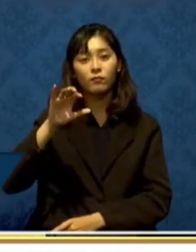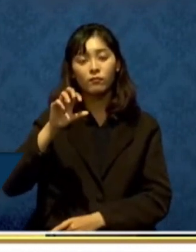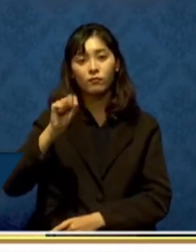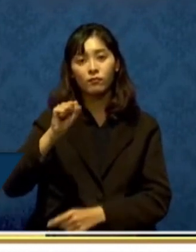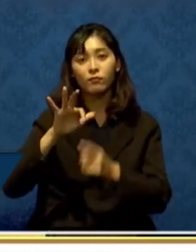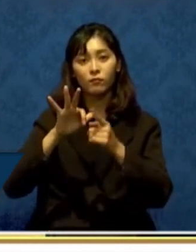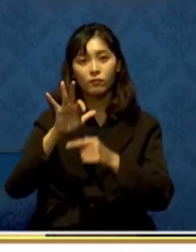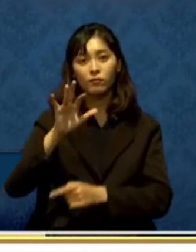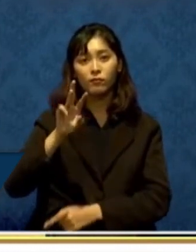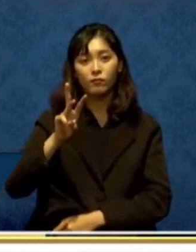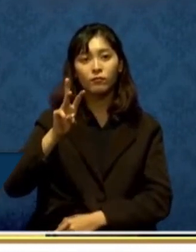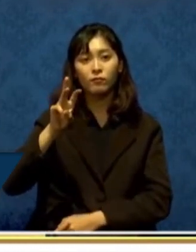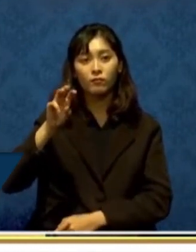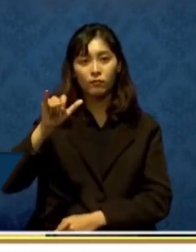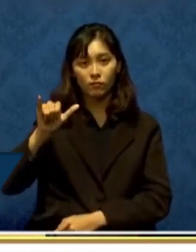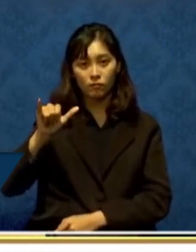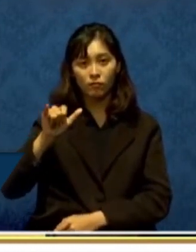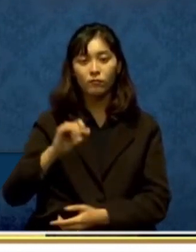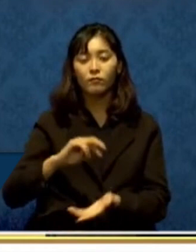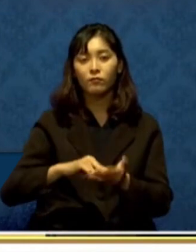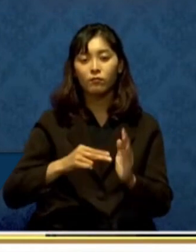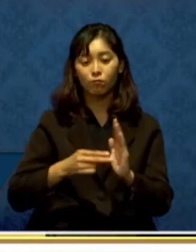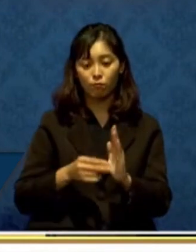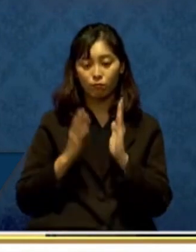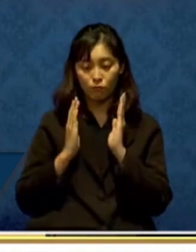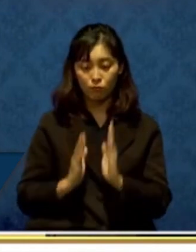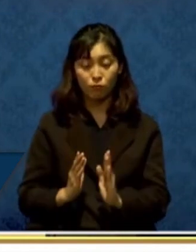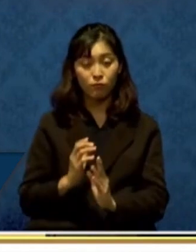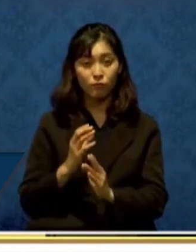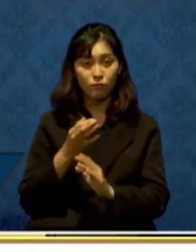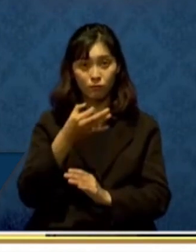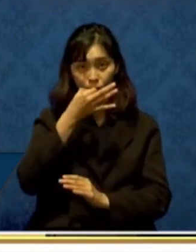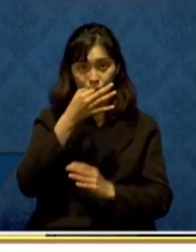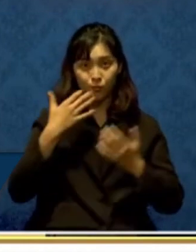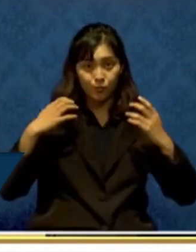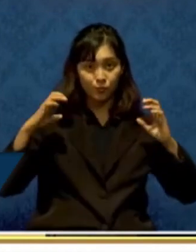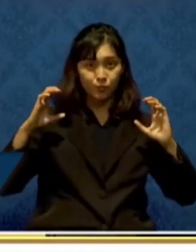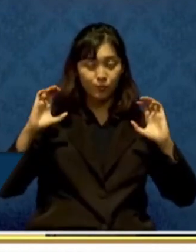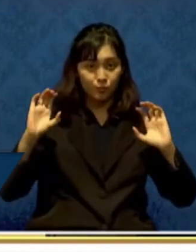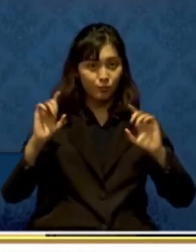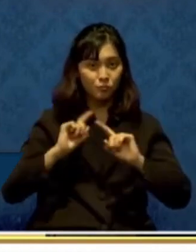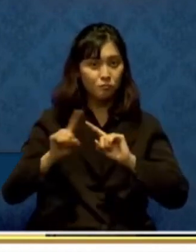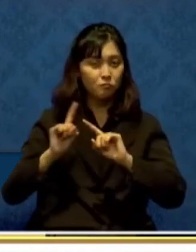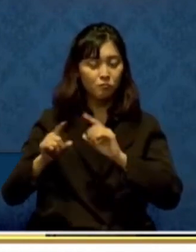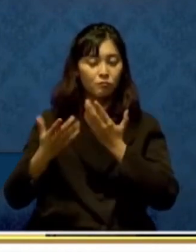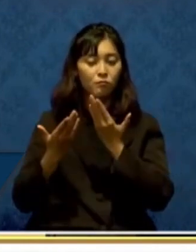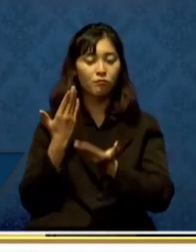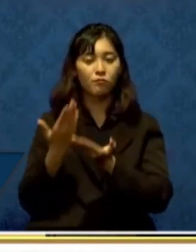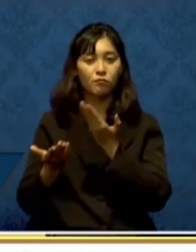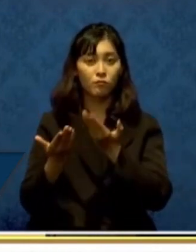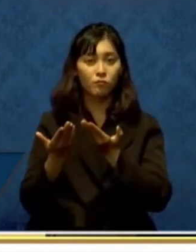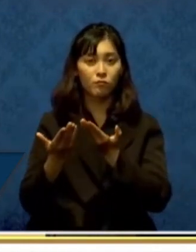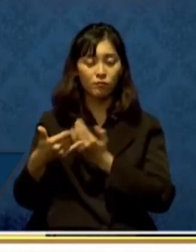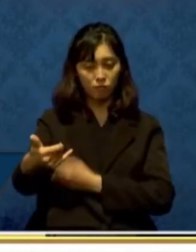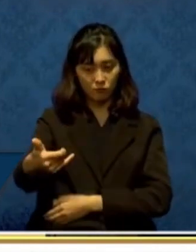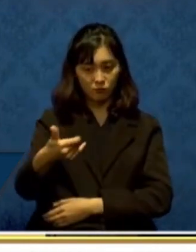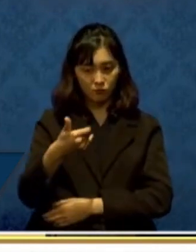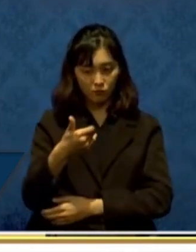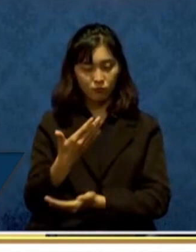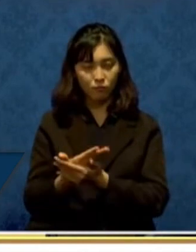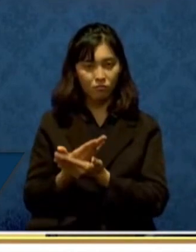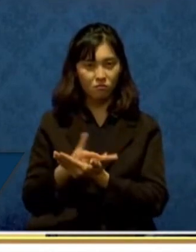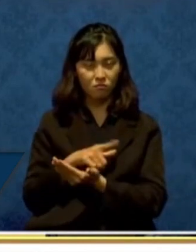จากหน่วยงานต่างๆซึ่งที่ผ่านมามีเรื่องร้องเรียนเกิดขึ้นมากมายให้เห็นกันเป็นประจำจ